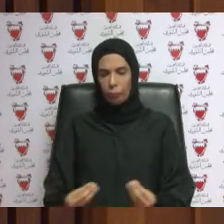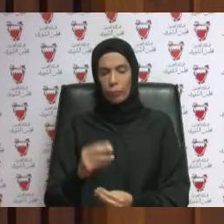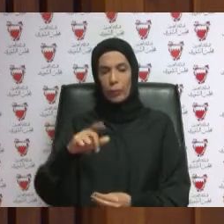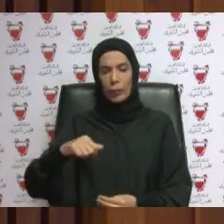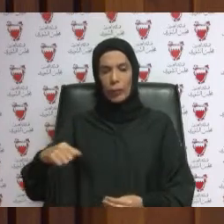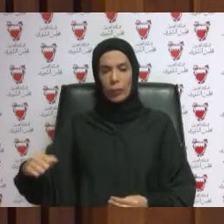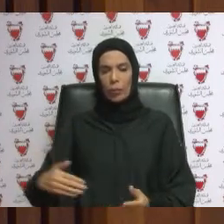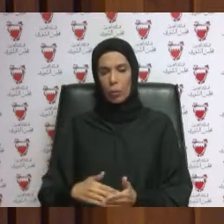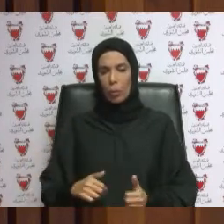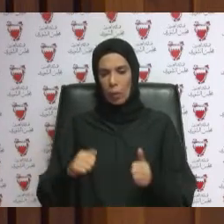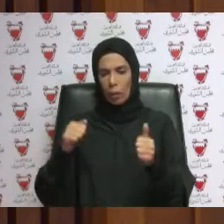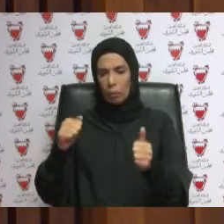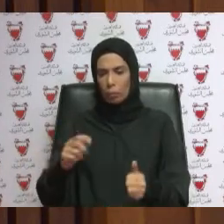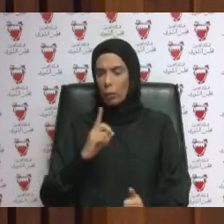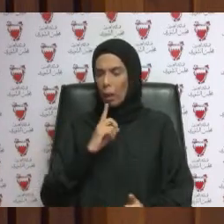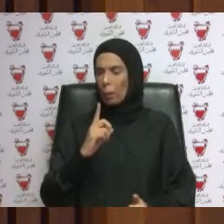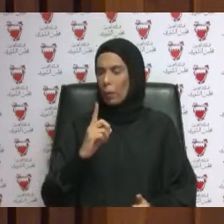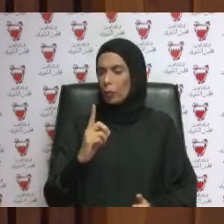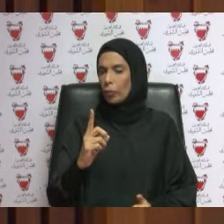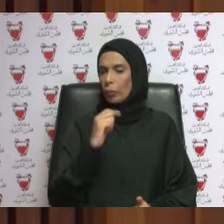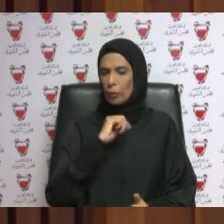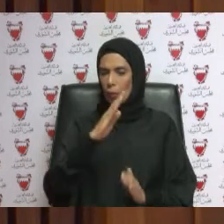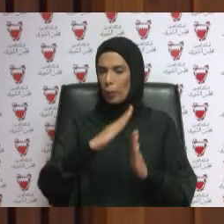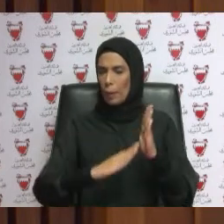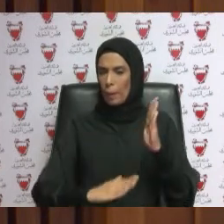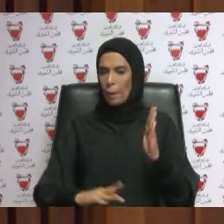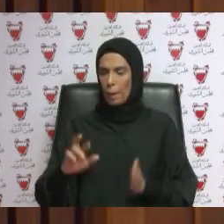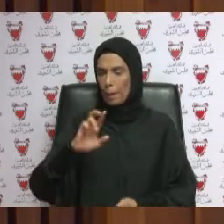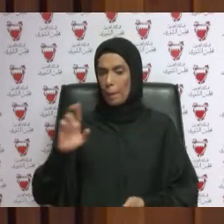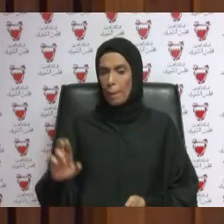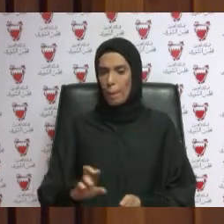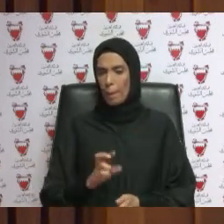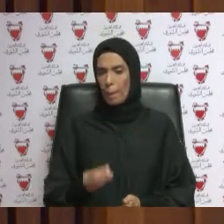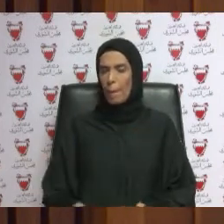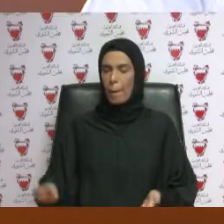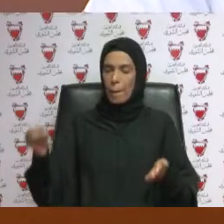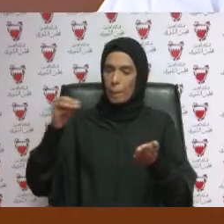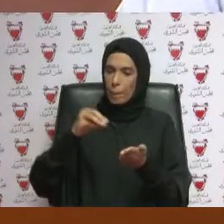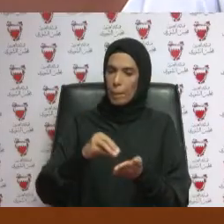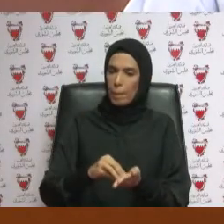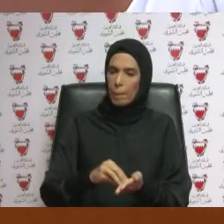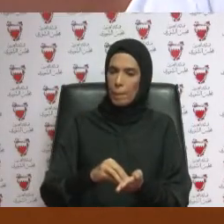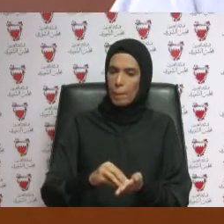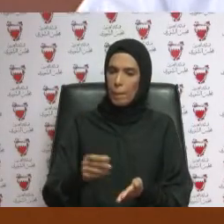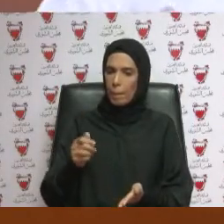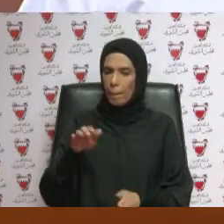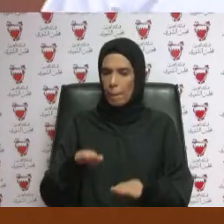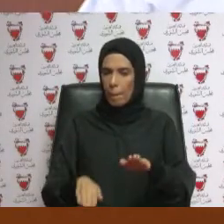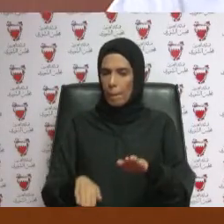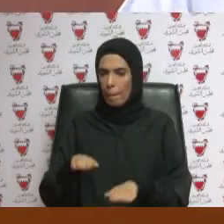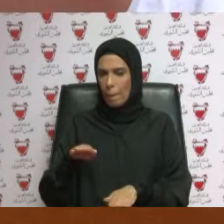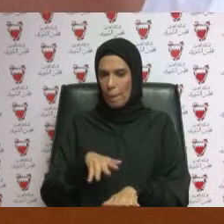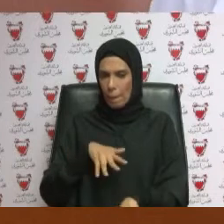لضمان تحقيق المتطلبات التالية. وينص البند زين المقترح إضافته على أن تكون الموازنات مستجيبة